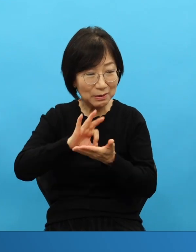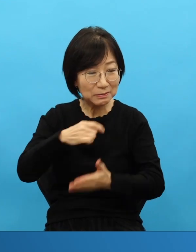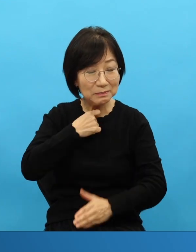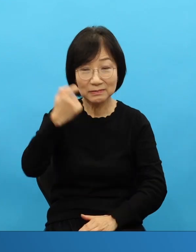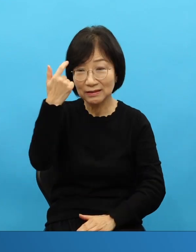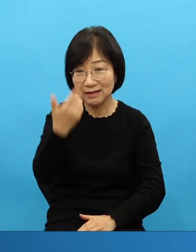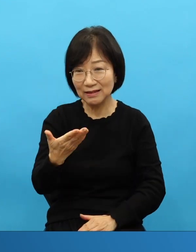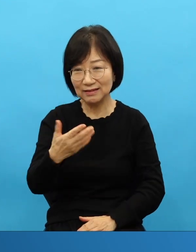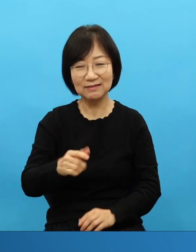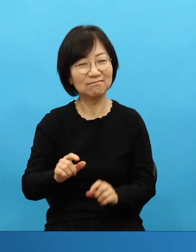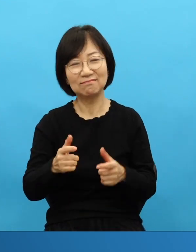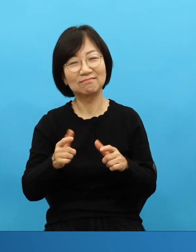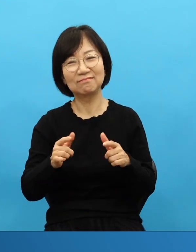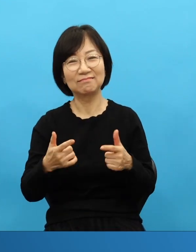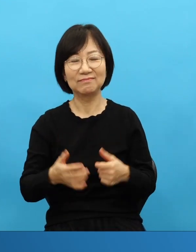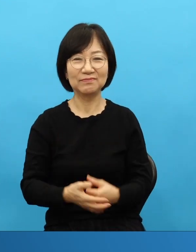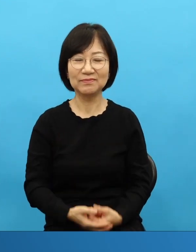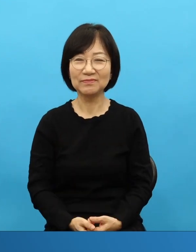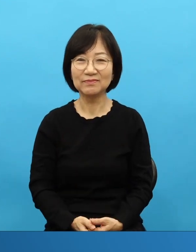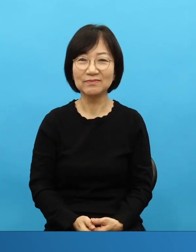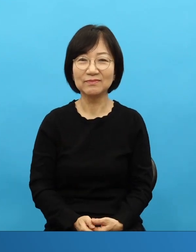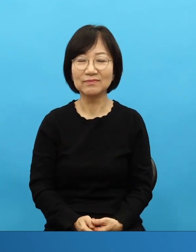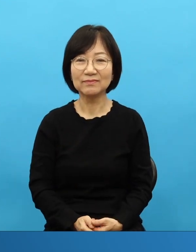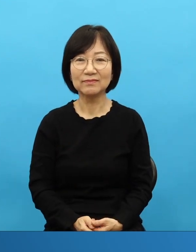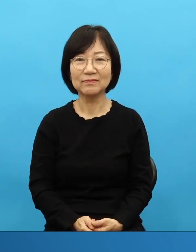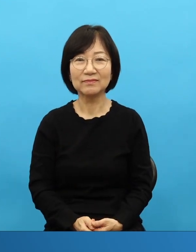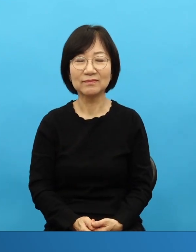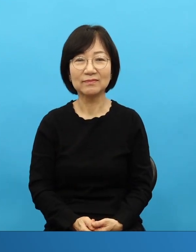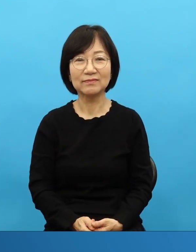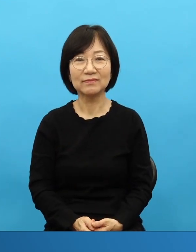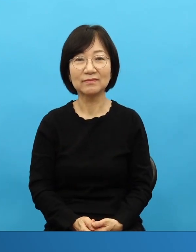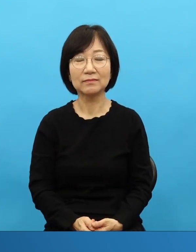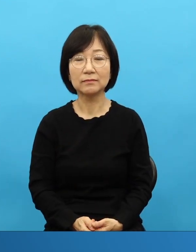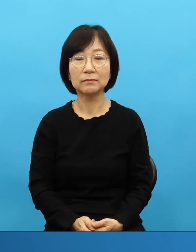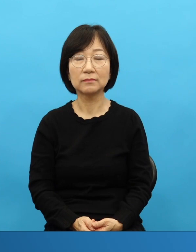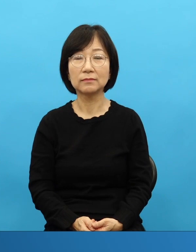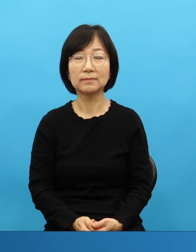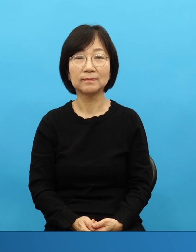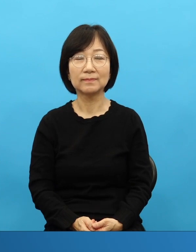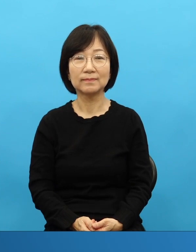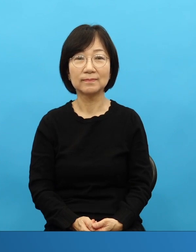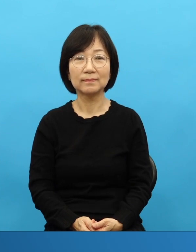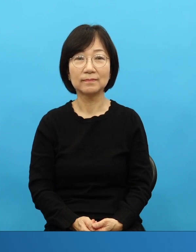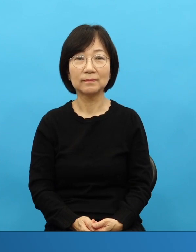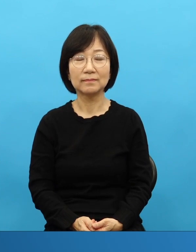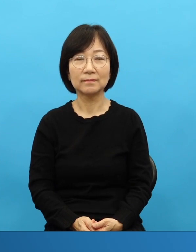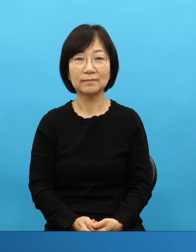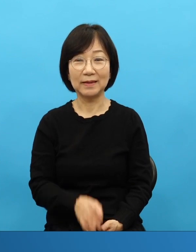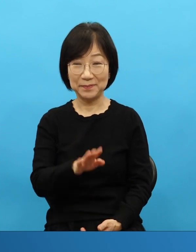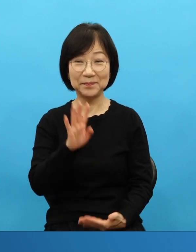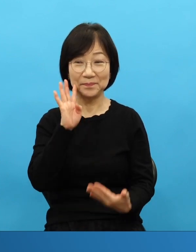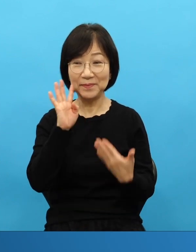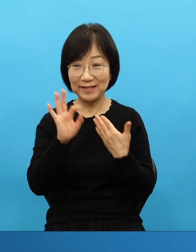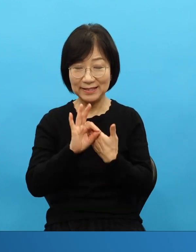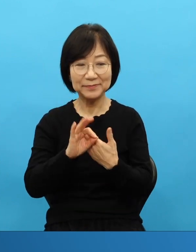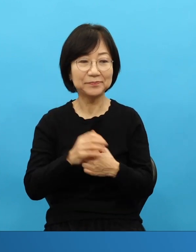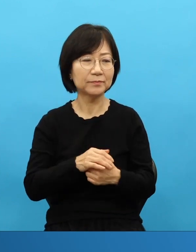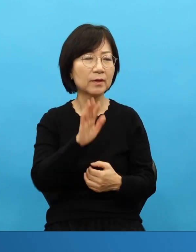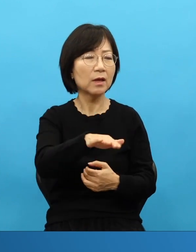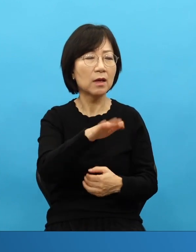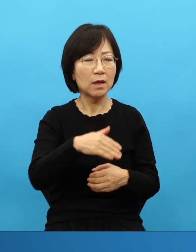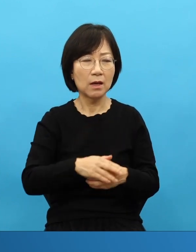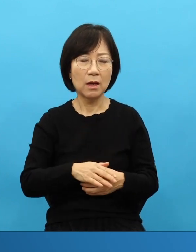be used? 그리고 보세요. So take a look. 우리가 혹시 광야에서 죽더라도 후대를